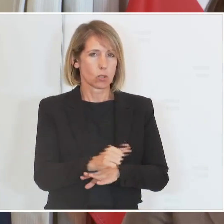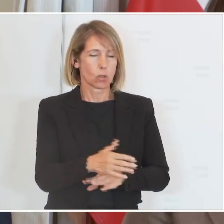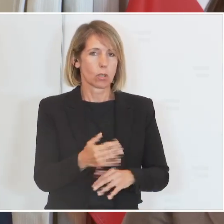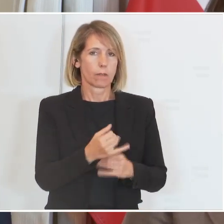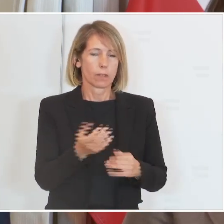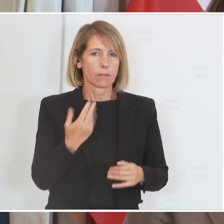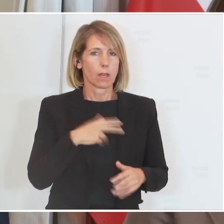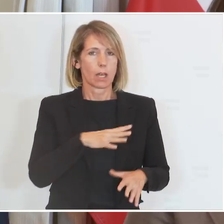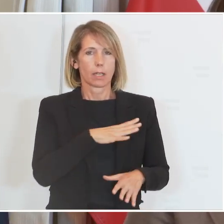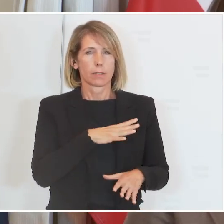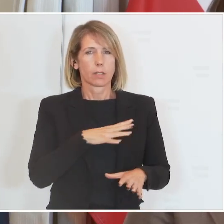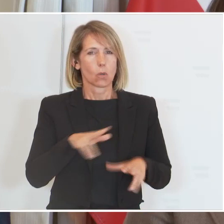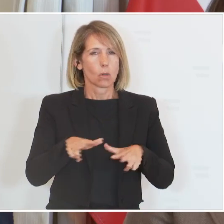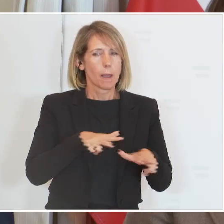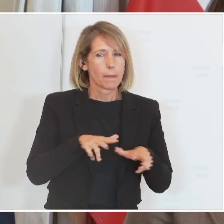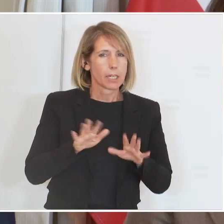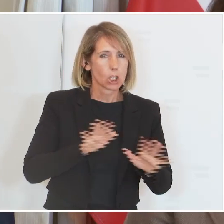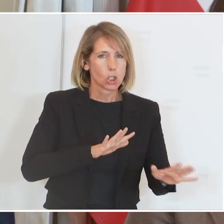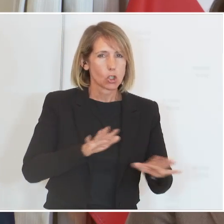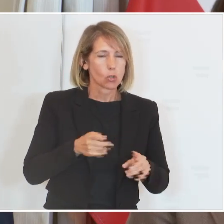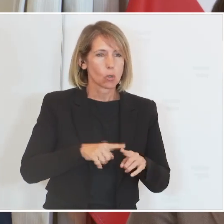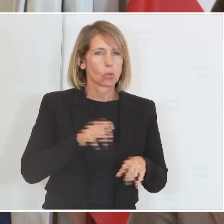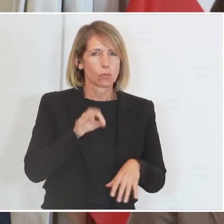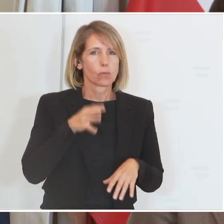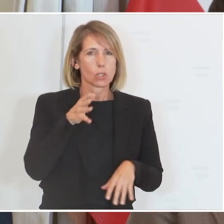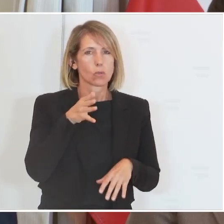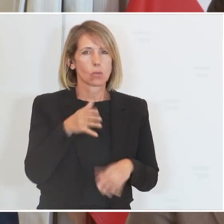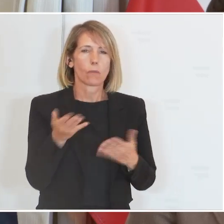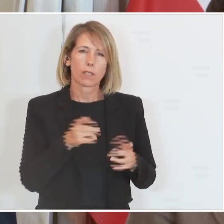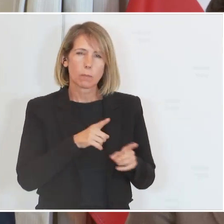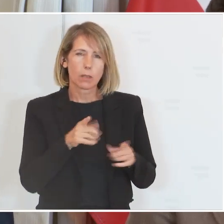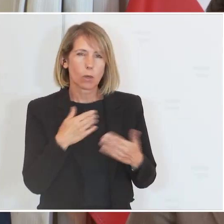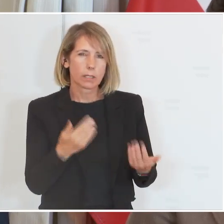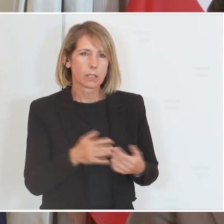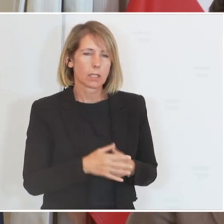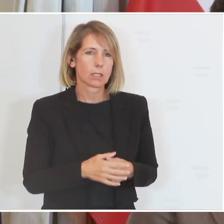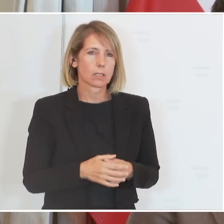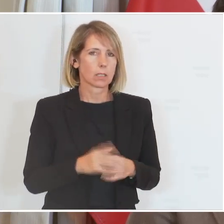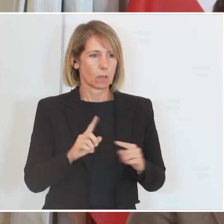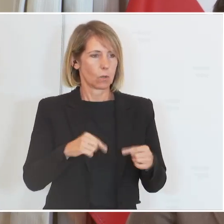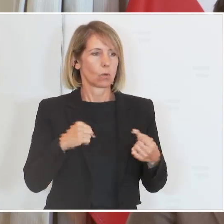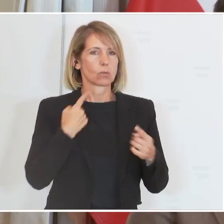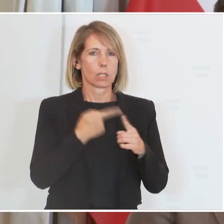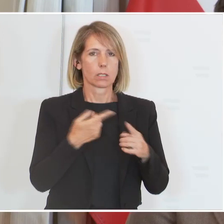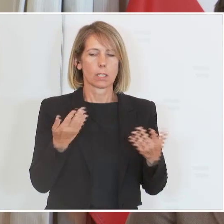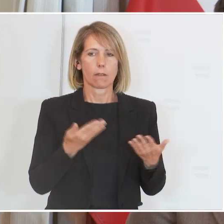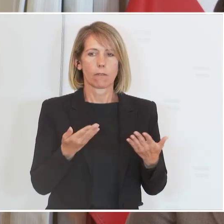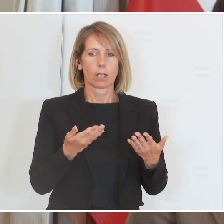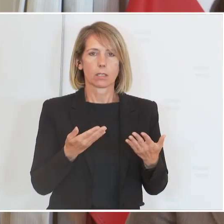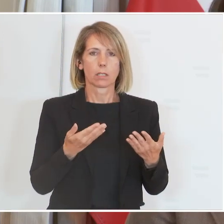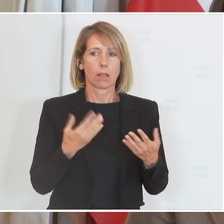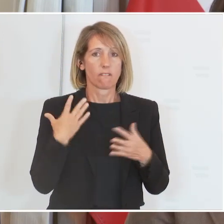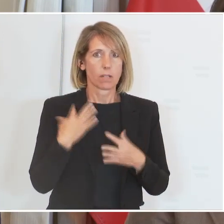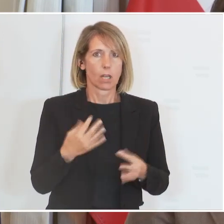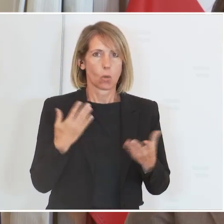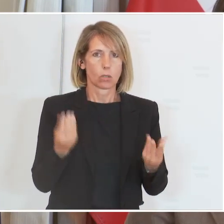Risiko gemanagt? Und was bedeutet es für die Zukunft? Weil unser Ziel als Bundesregierung ist ja, dass sich diese Dinge auch nicht wiederholen